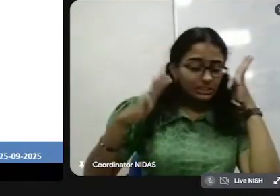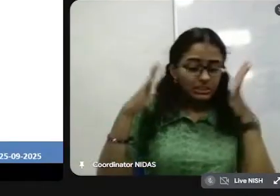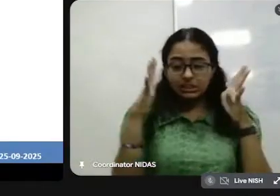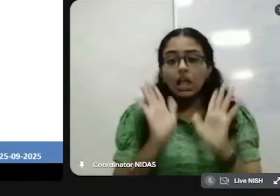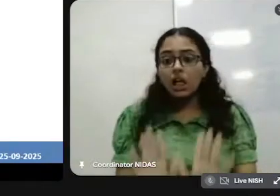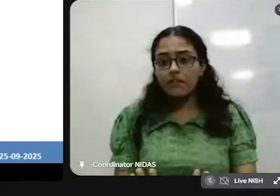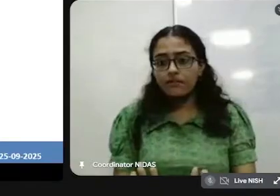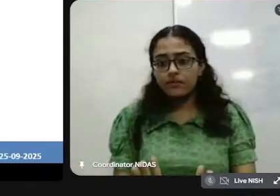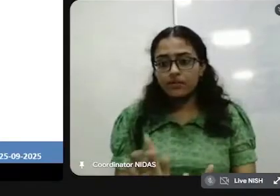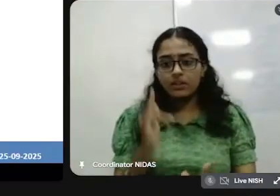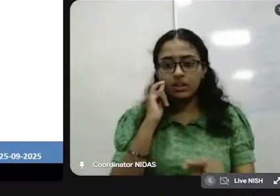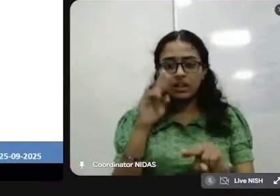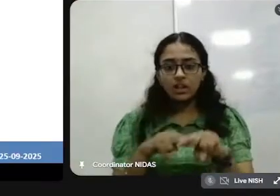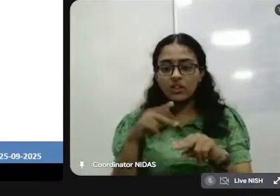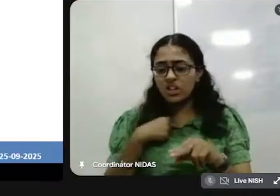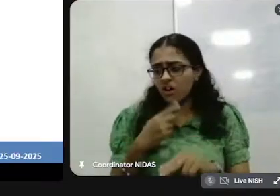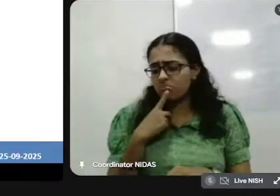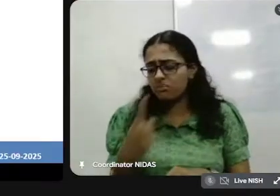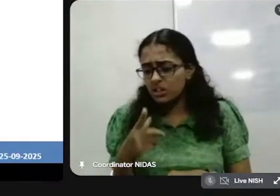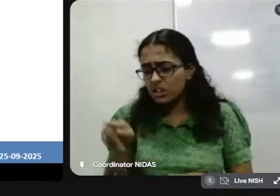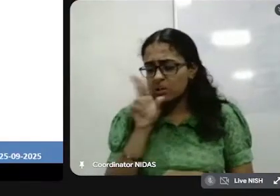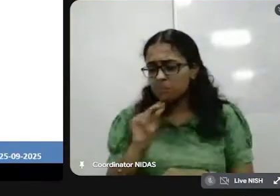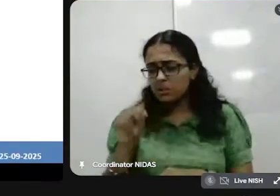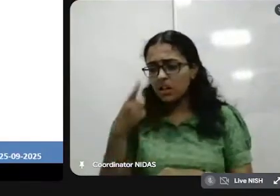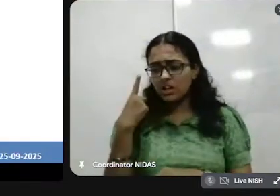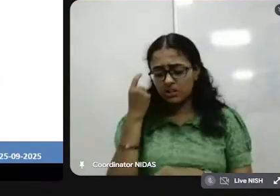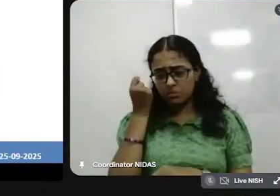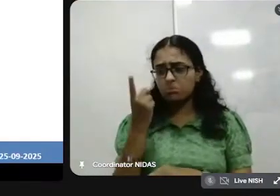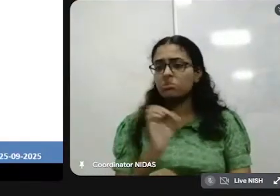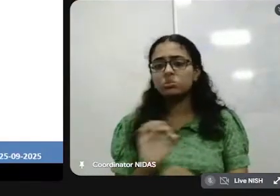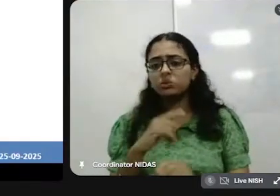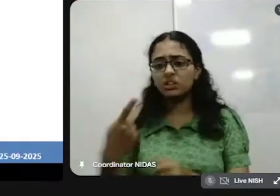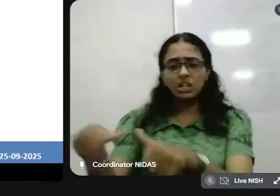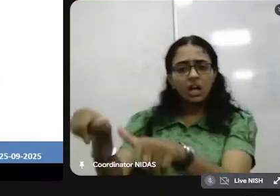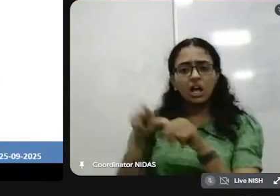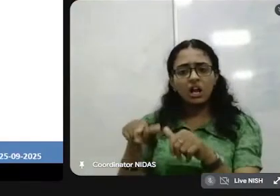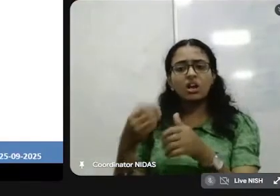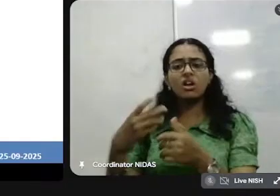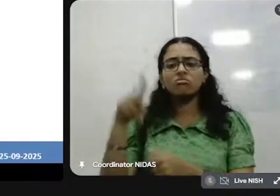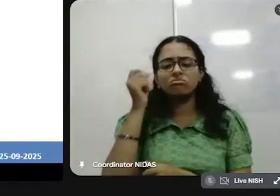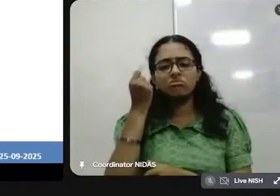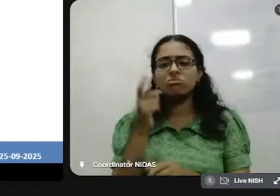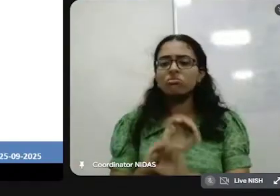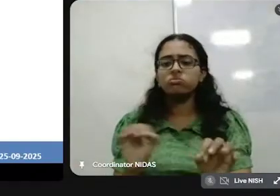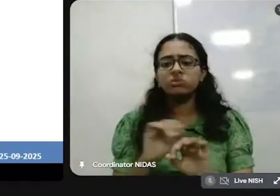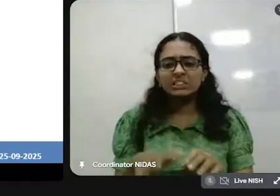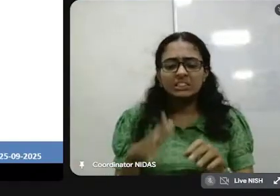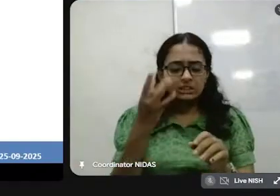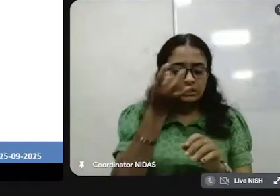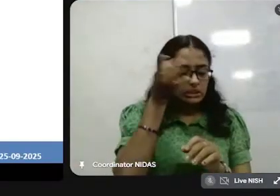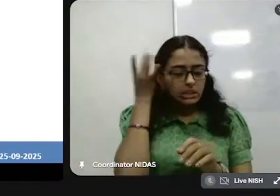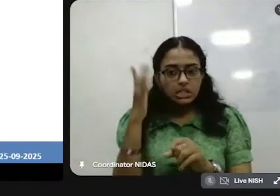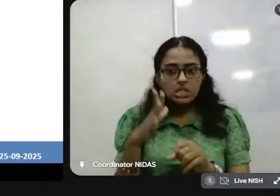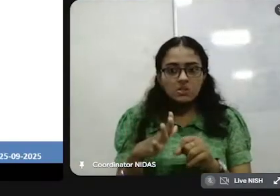കാരണം ഞാൻ പറയുന്നത് അവർക്ക് മനസ്സിലാകുന്നില്ല, അല്ല അവർ എൻ്റെ നീതി മനസ്സിലാക്കുന്നില്ല എന്ന് തോന്നൽ വരുമ്പോൾ ദേഷ്യവും വാശിയും ഒക്കെ